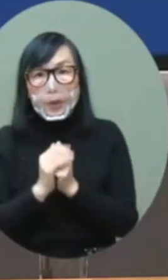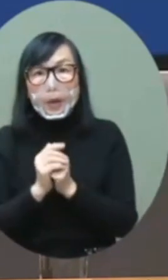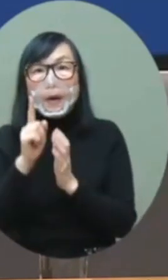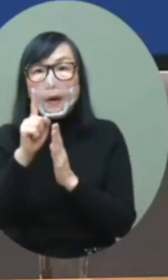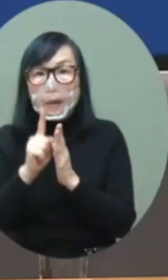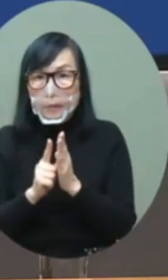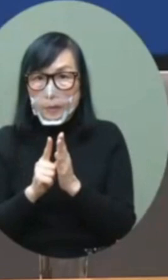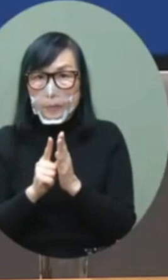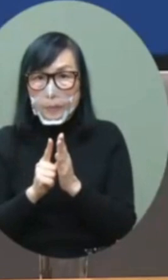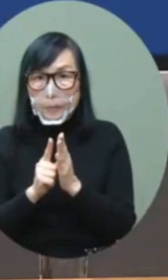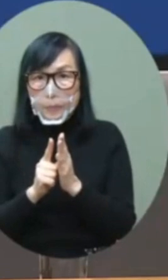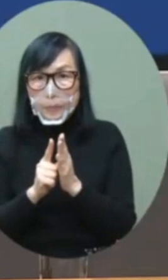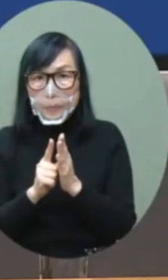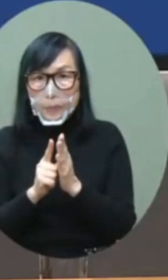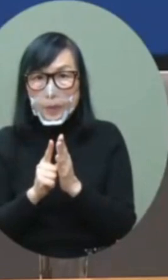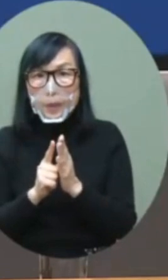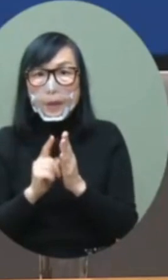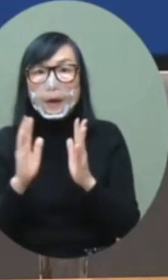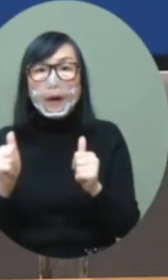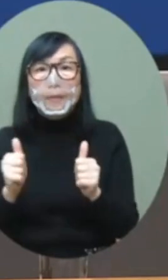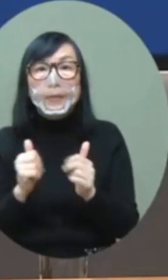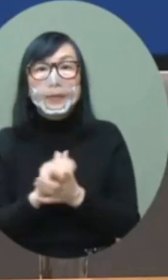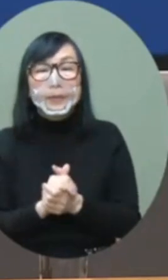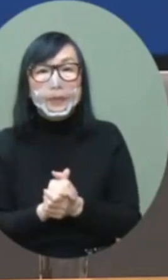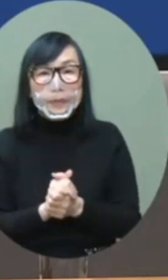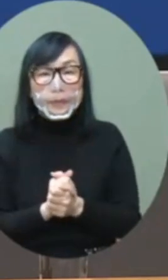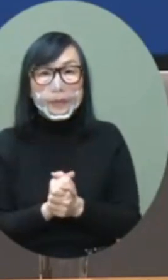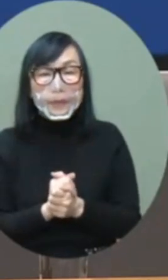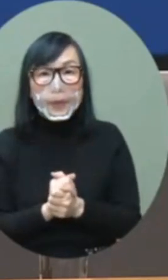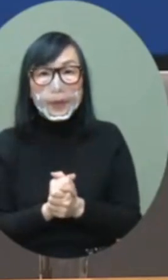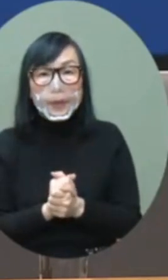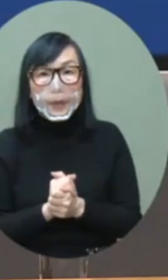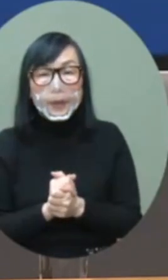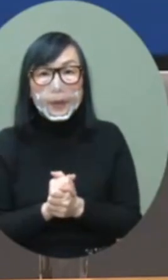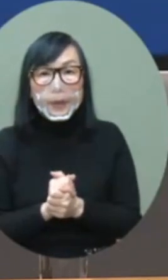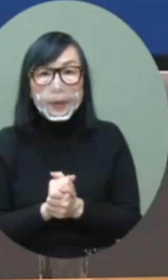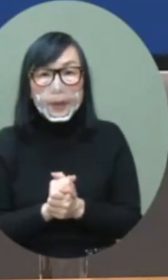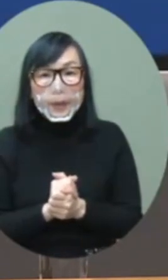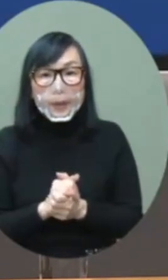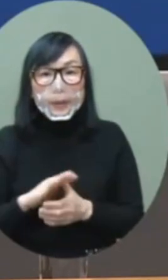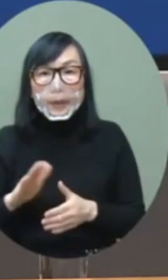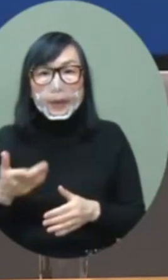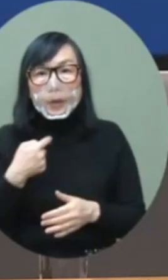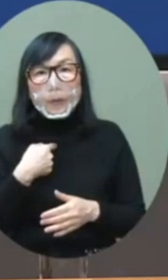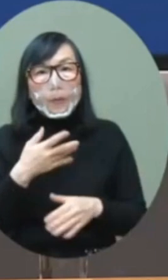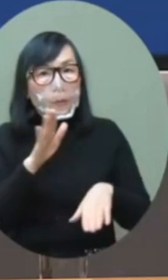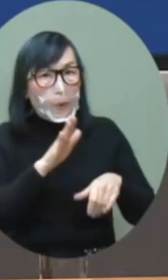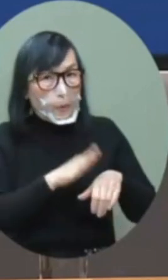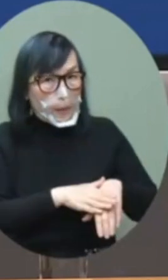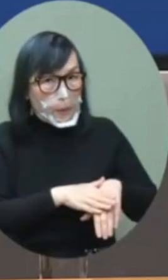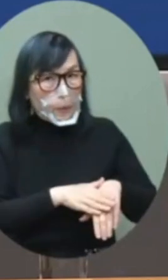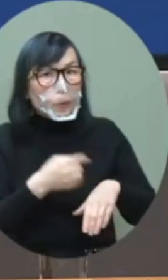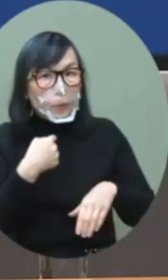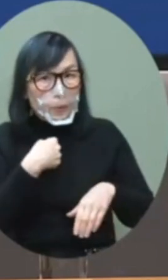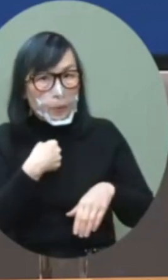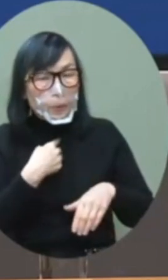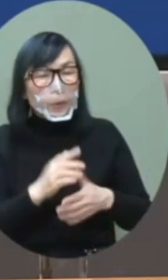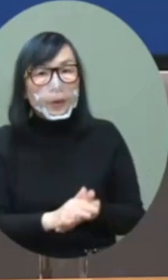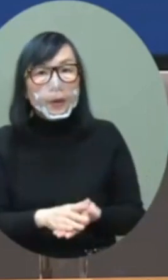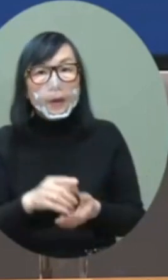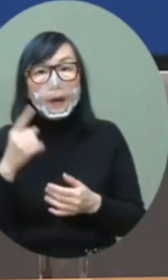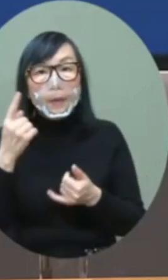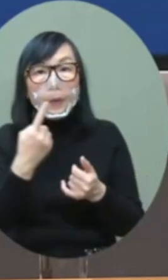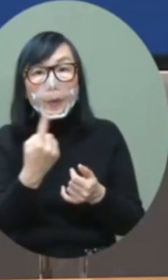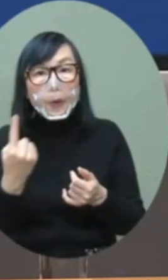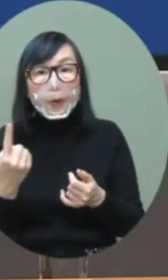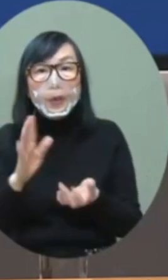係理所當然嘅嚇。咁但係我哋要保留呢個實力嚇。而家我每一樣嘅抗疫嘅